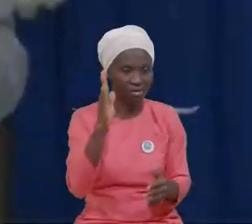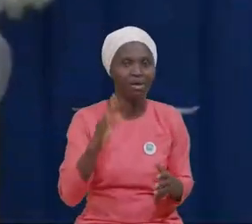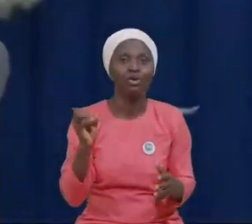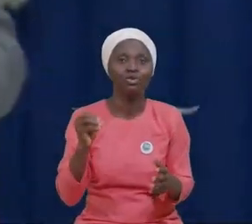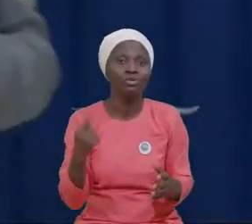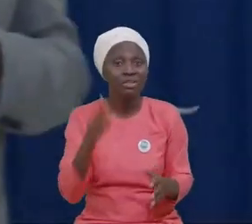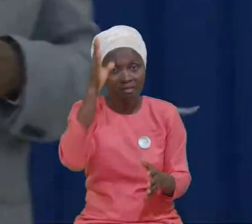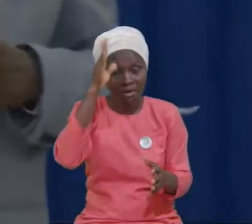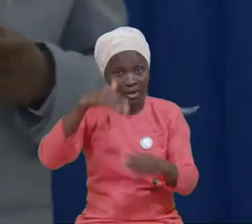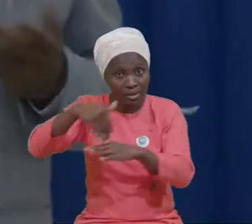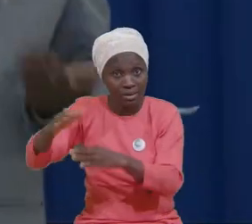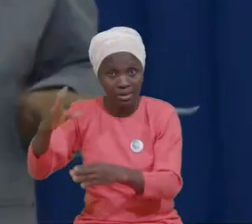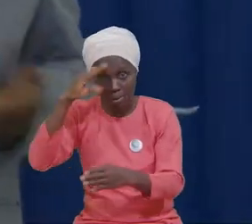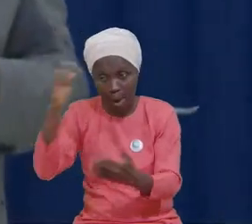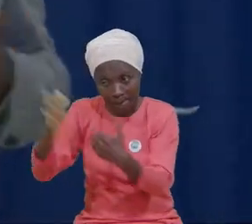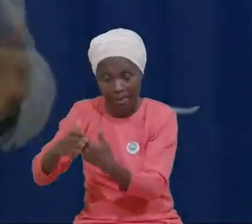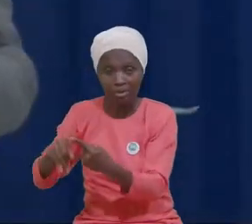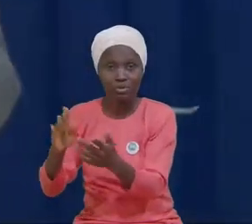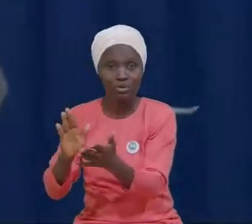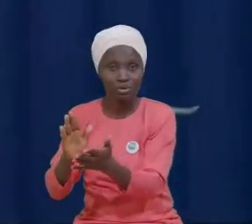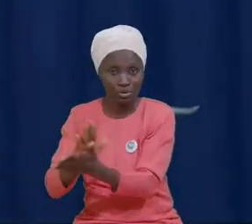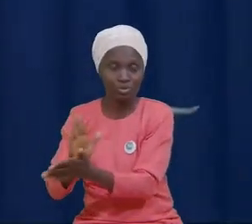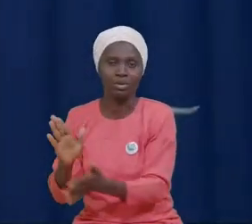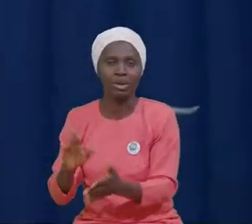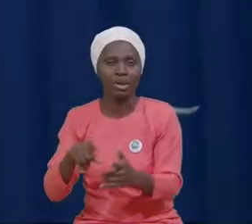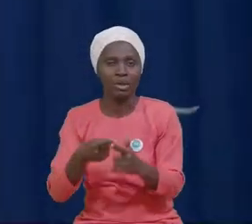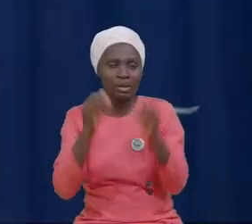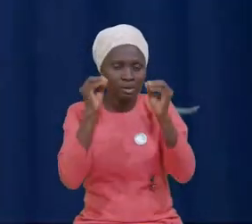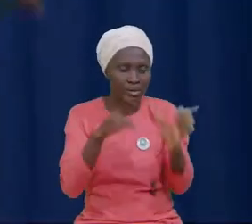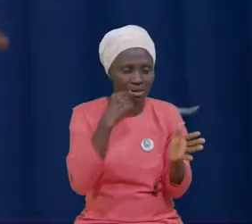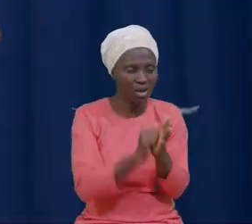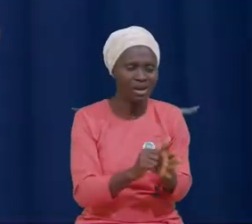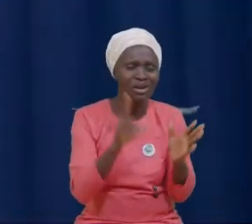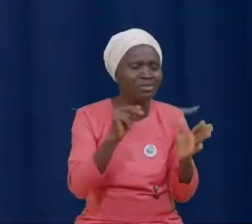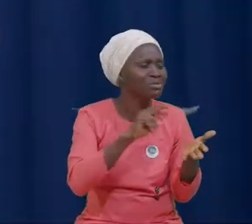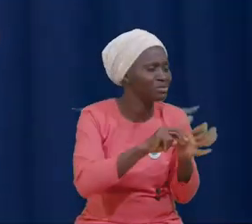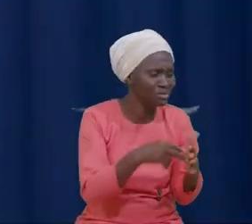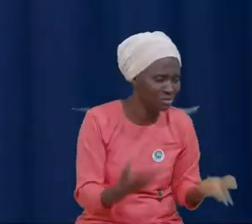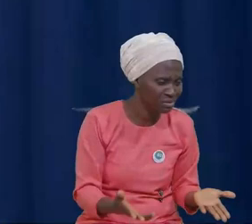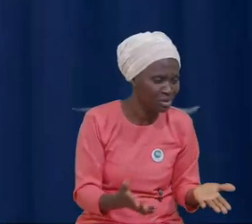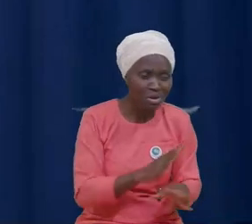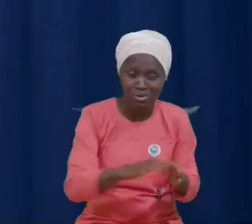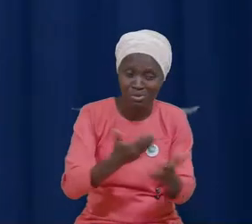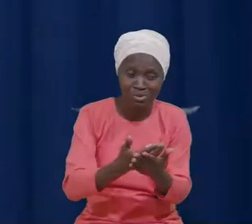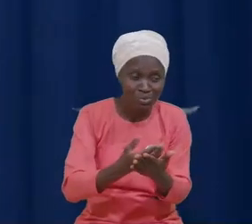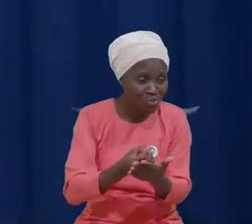l'enfant à l'école. Je dis, ce n'est pas la peine, non, de gaspiller ton argent. Il a dit, c'est mon